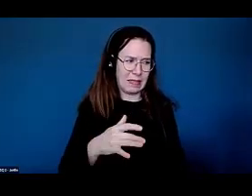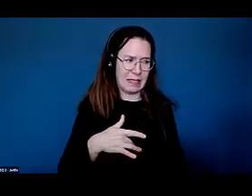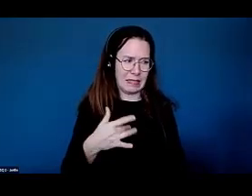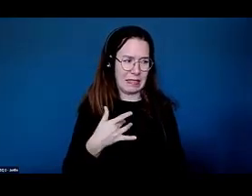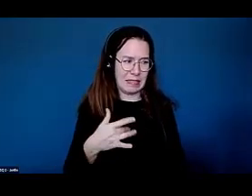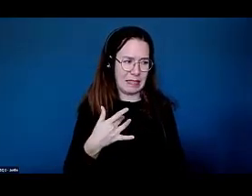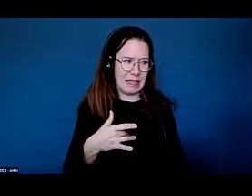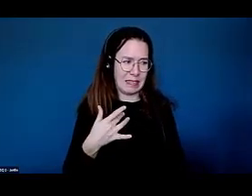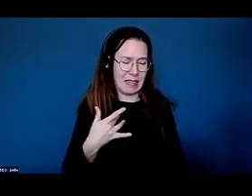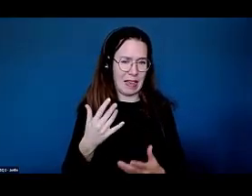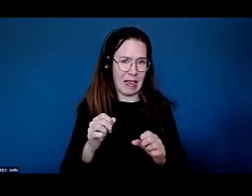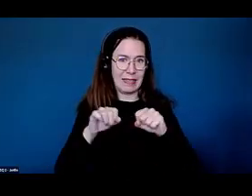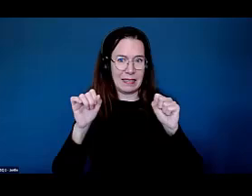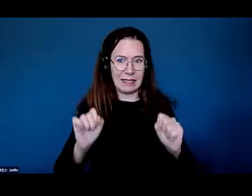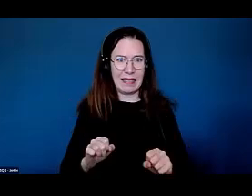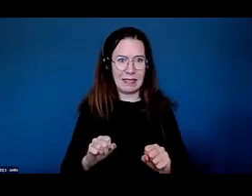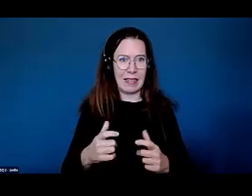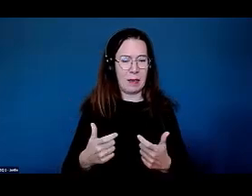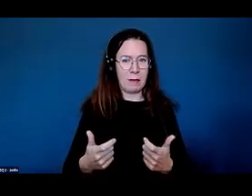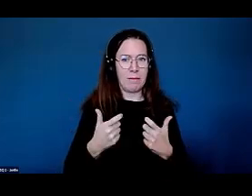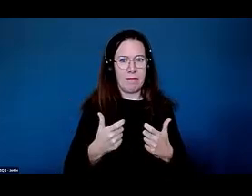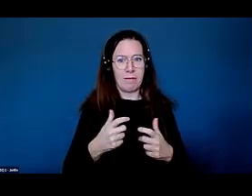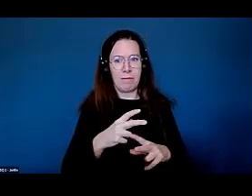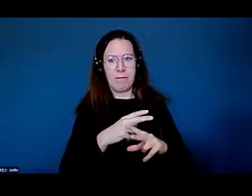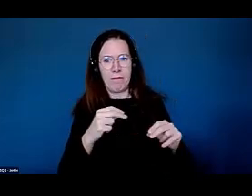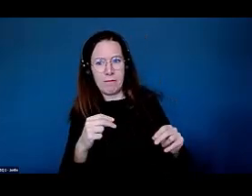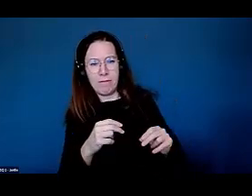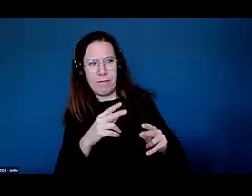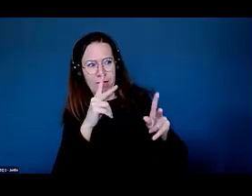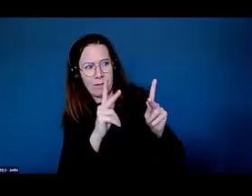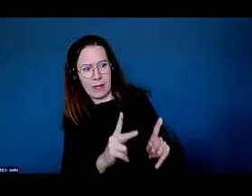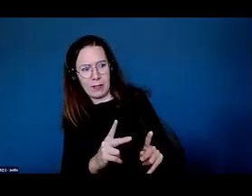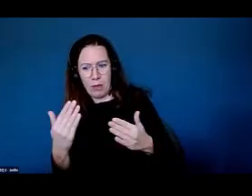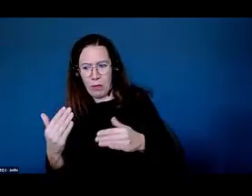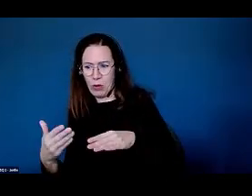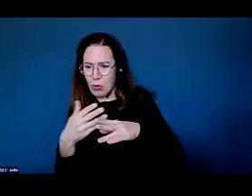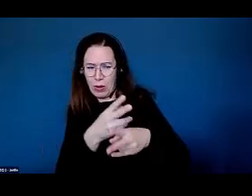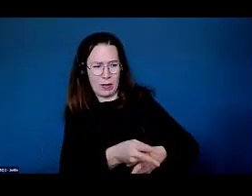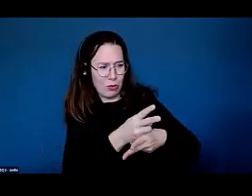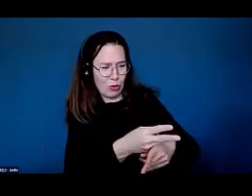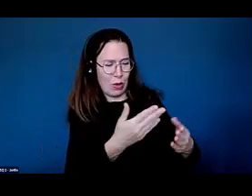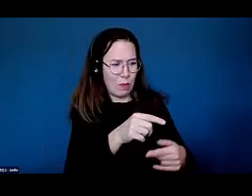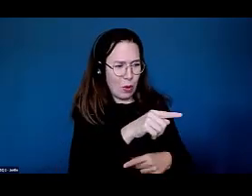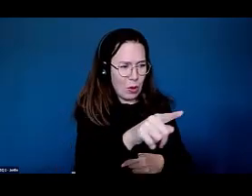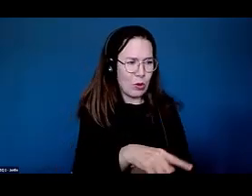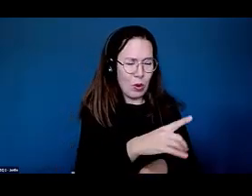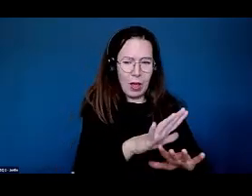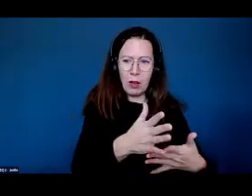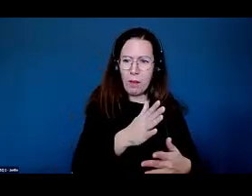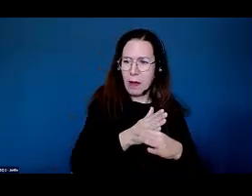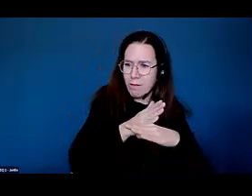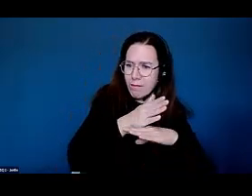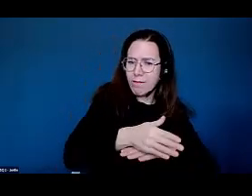a l'impression que le système résiste et que les personnes qui ont le plus besoin de soins sont les